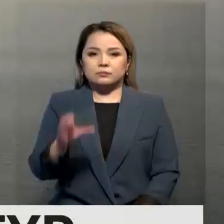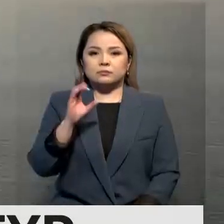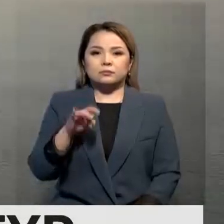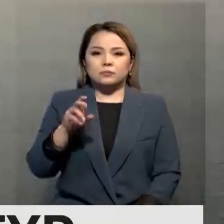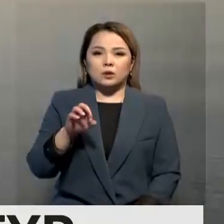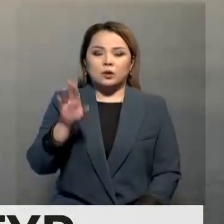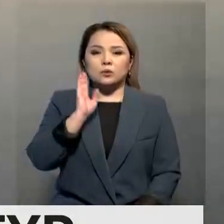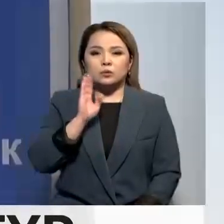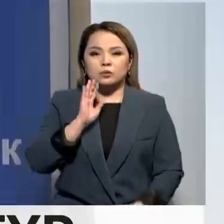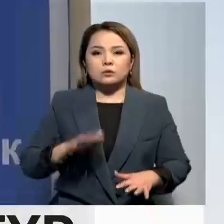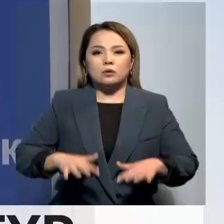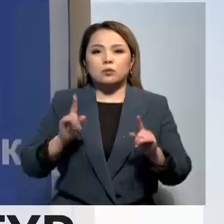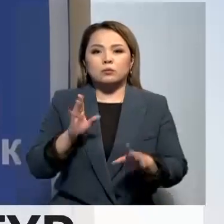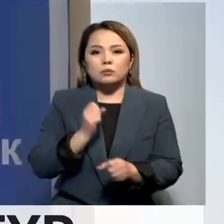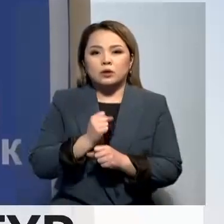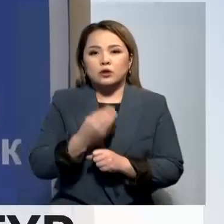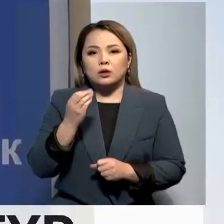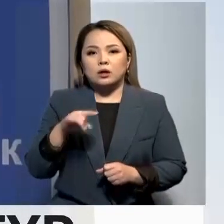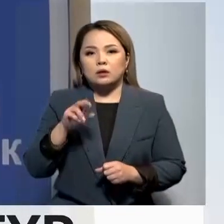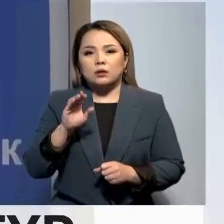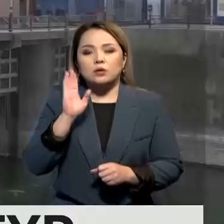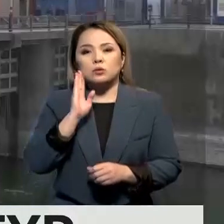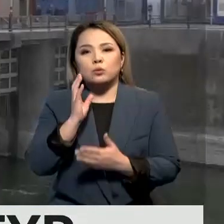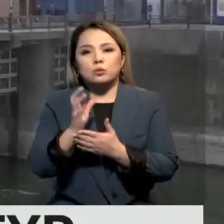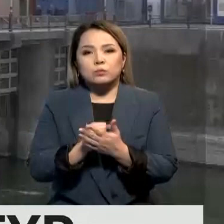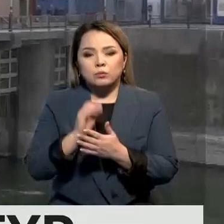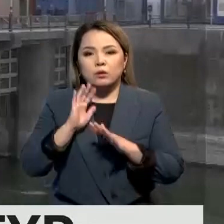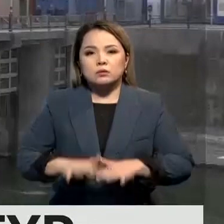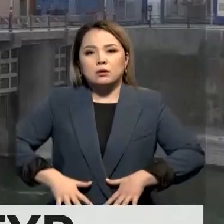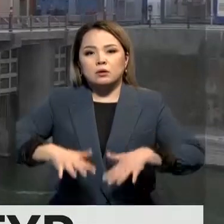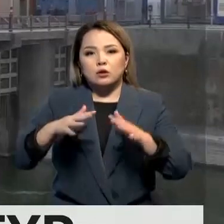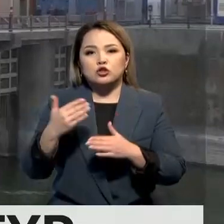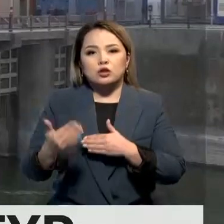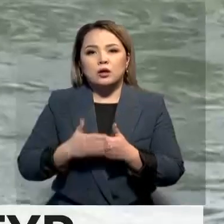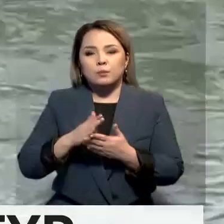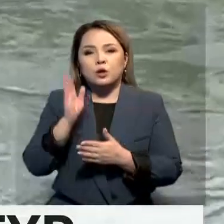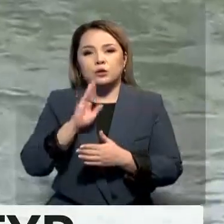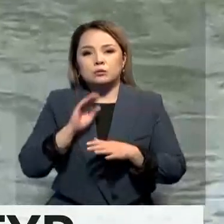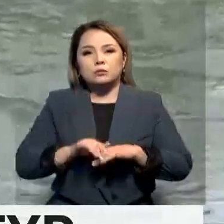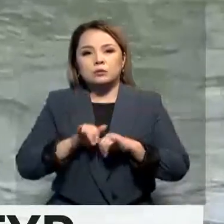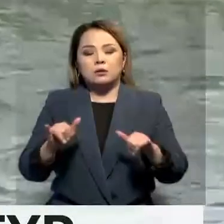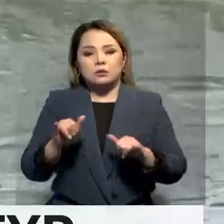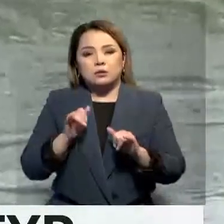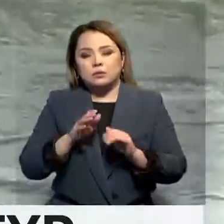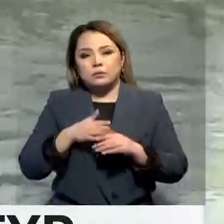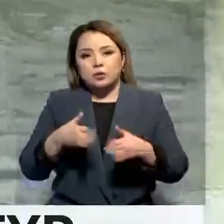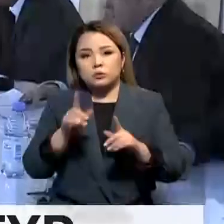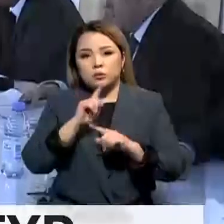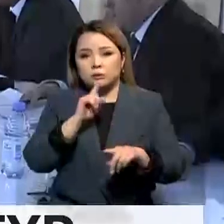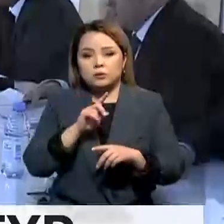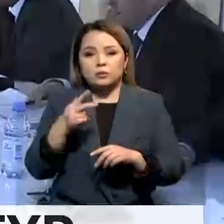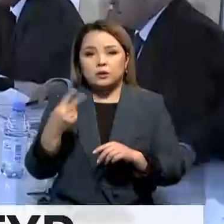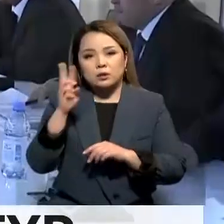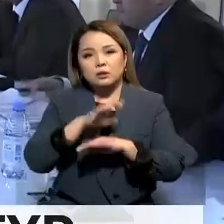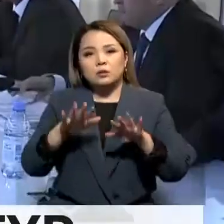Сырдария тасса қайтеміз. Шардара су қоймасы тасып төгілуге жақын. Суды алдын ала ағызбаса 22 елді мекенге